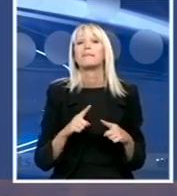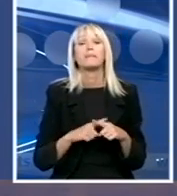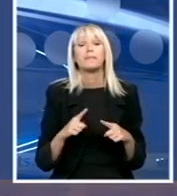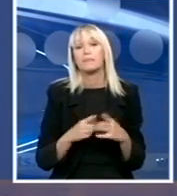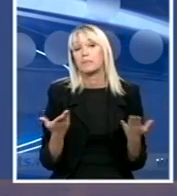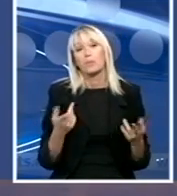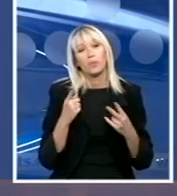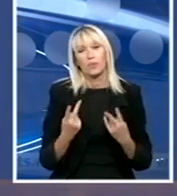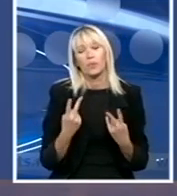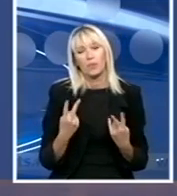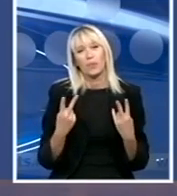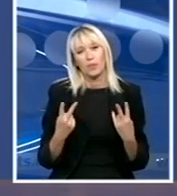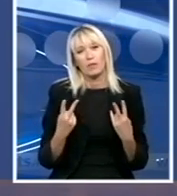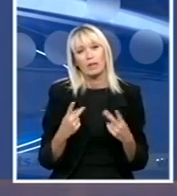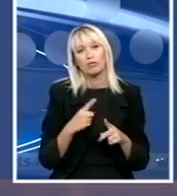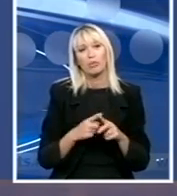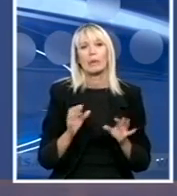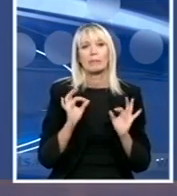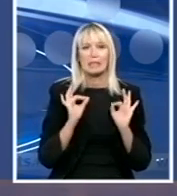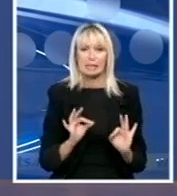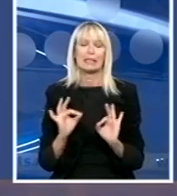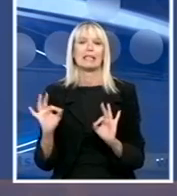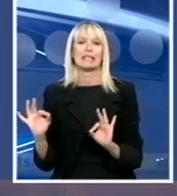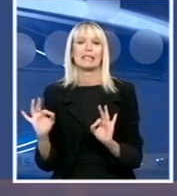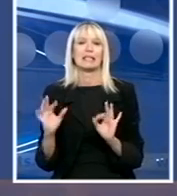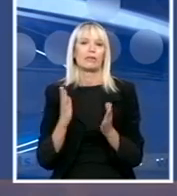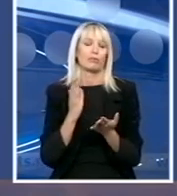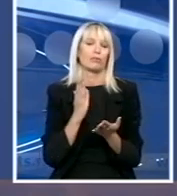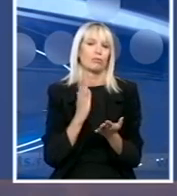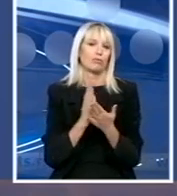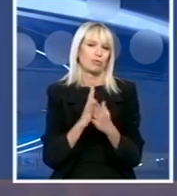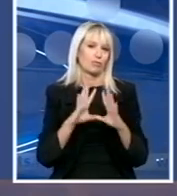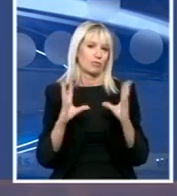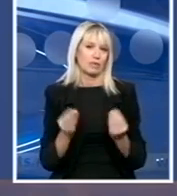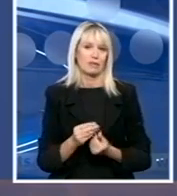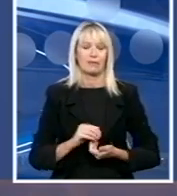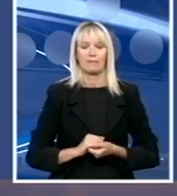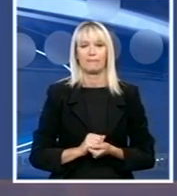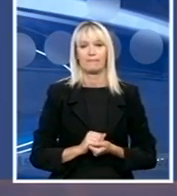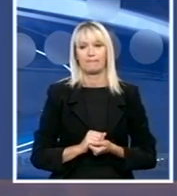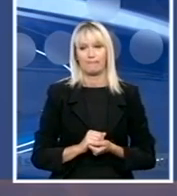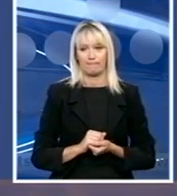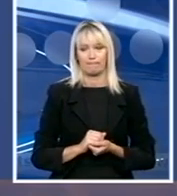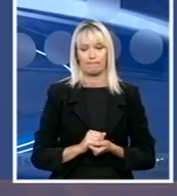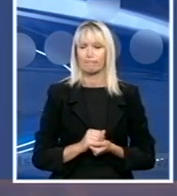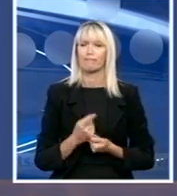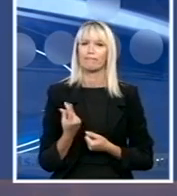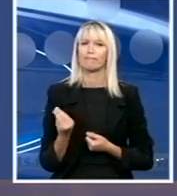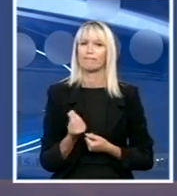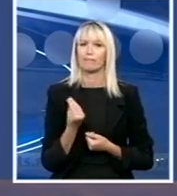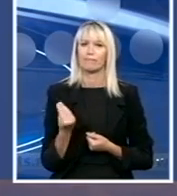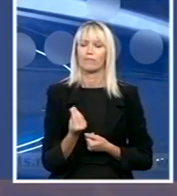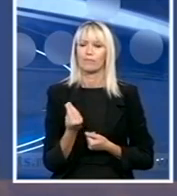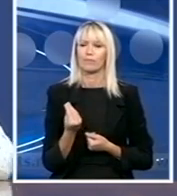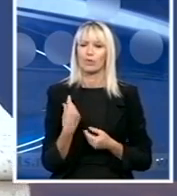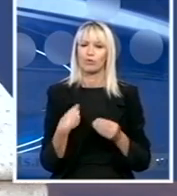to je neophodno da bi bezbedno obavljali sve te svakodnevne životne aktivnosti. Samo još nešto. Ovo,